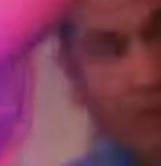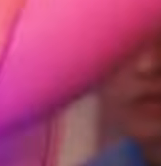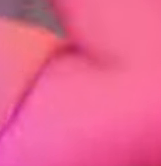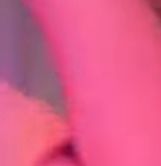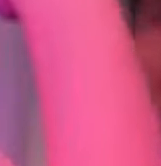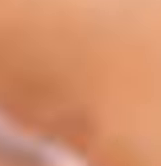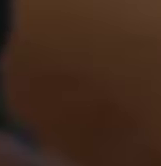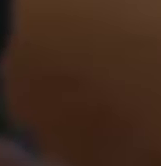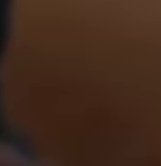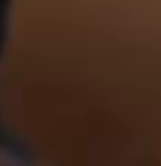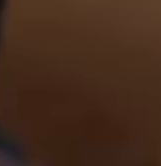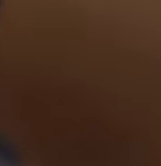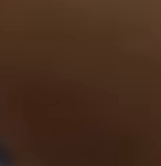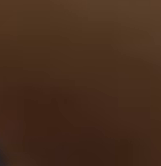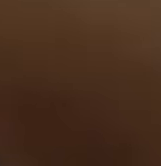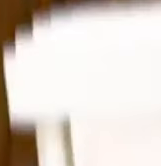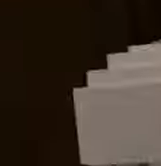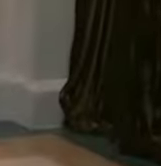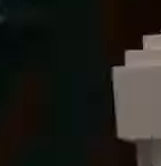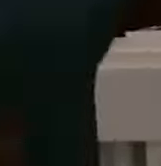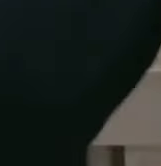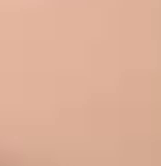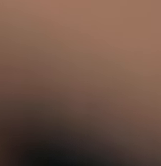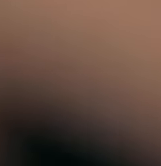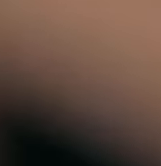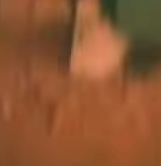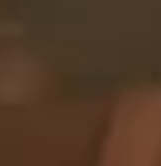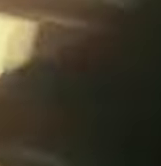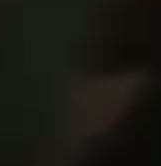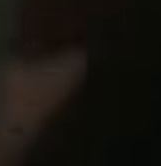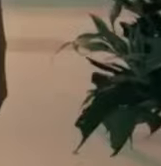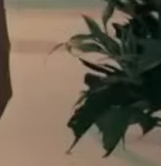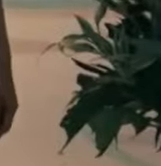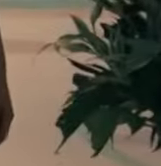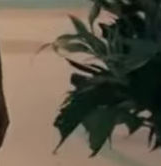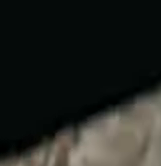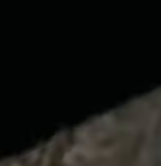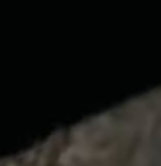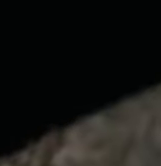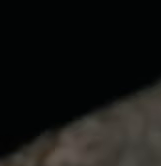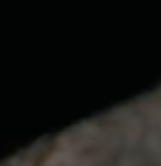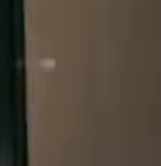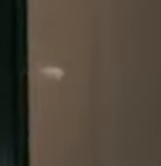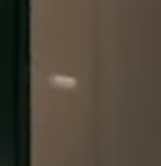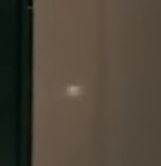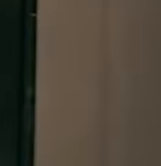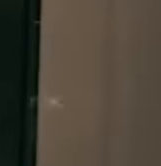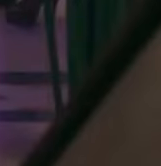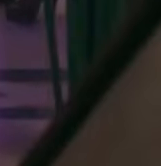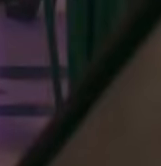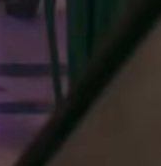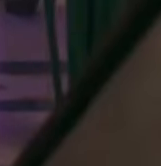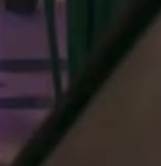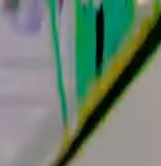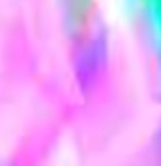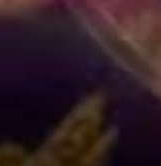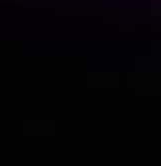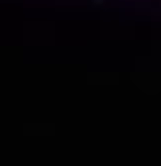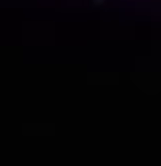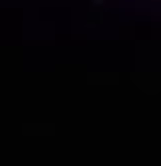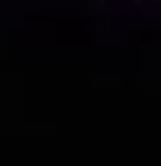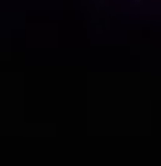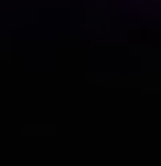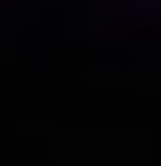Gabby Garcia, at Sonia Lopez. Hatid ang non-stop adventure sa mythical primetime mega serye ng taon.